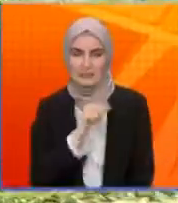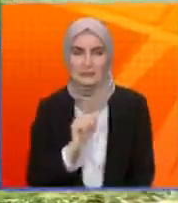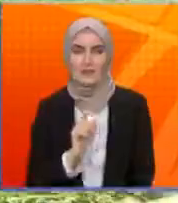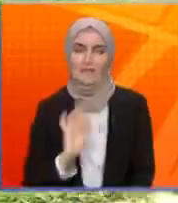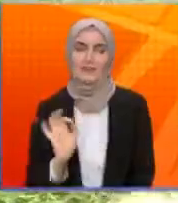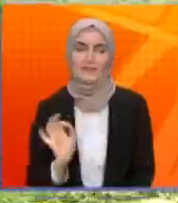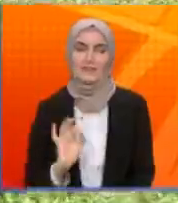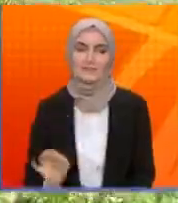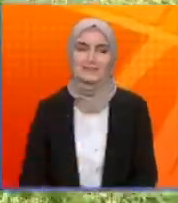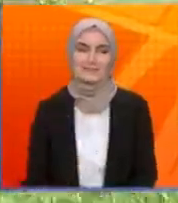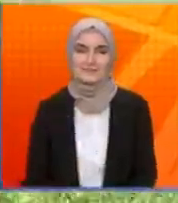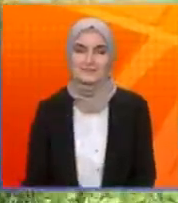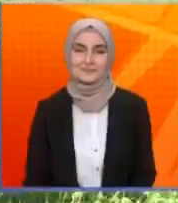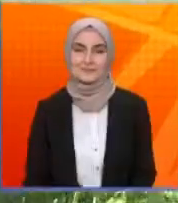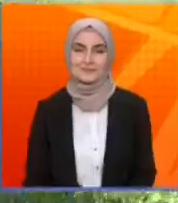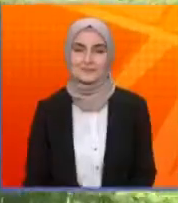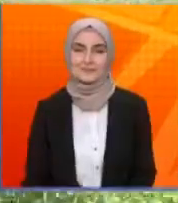Evet.